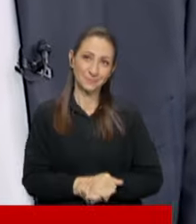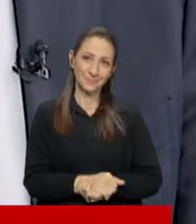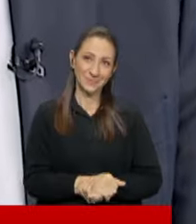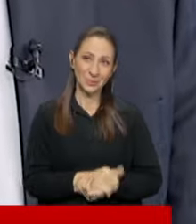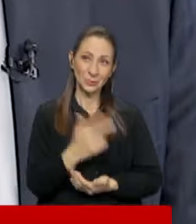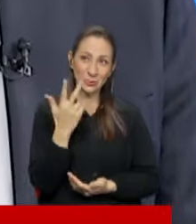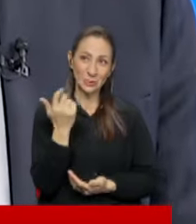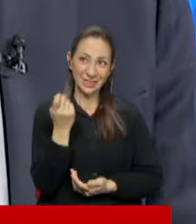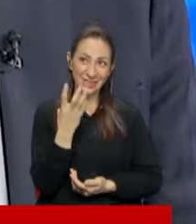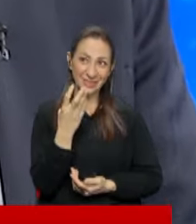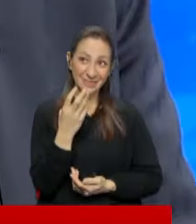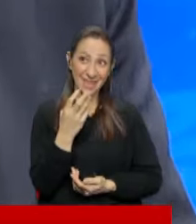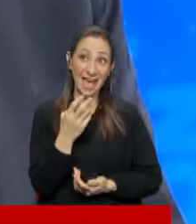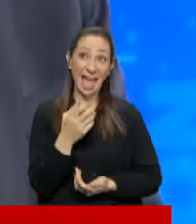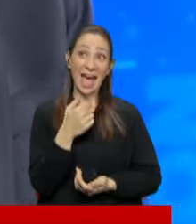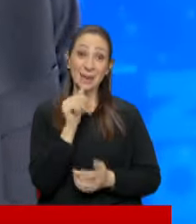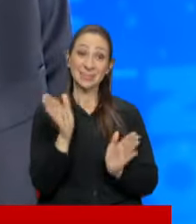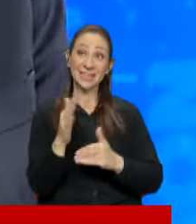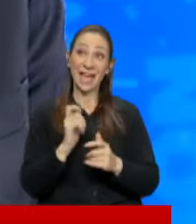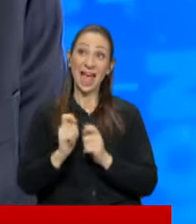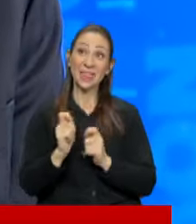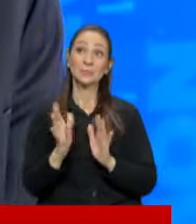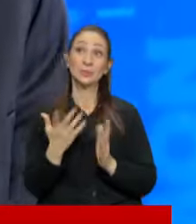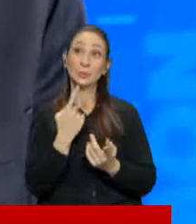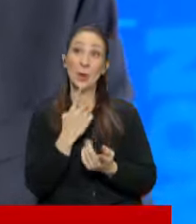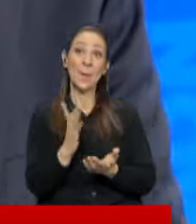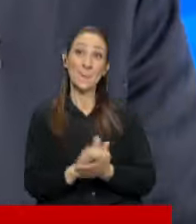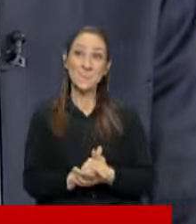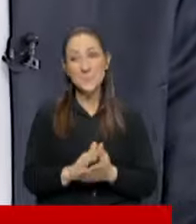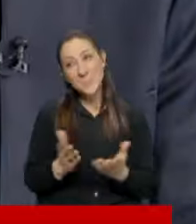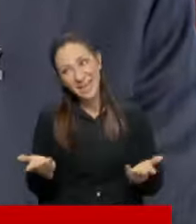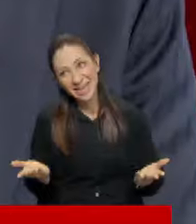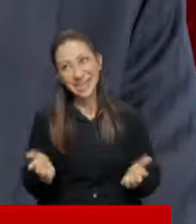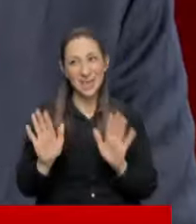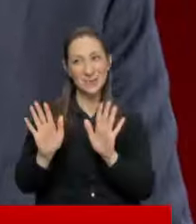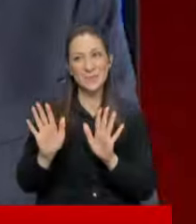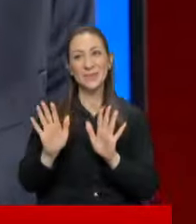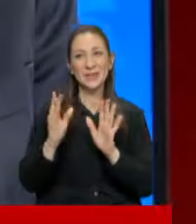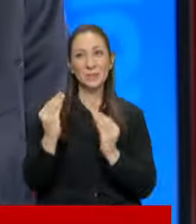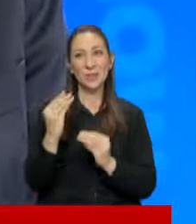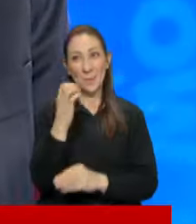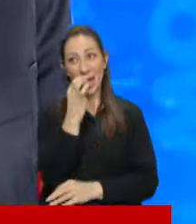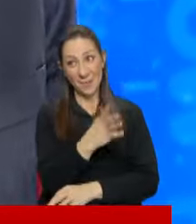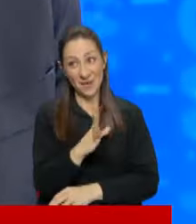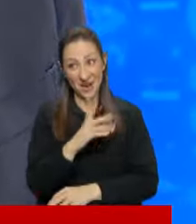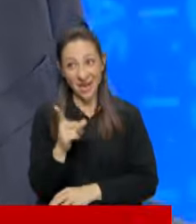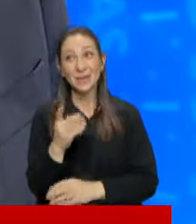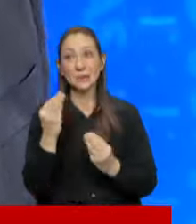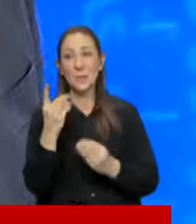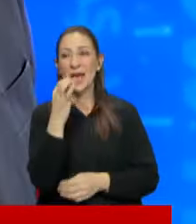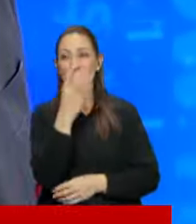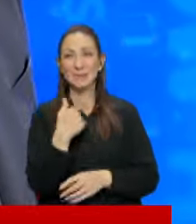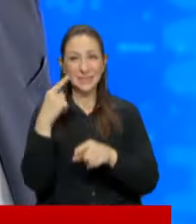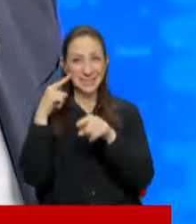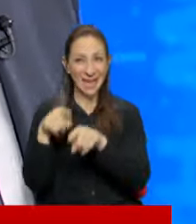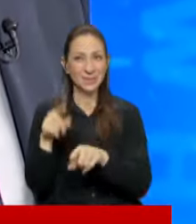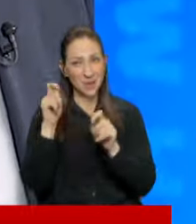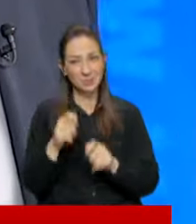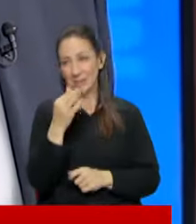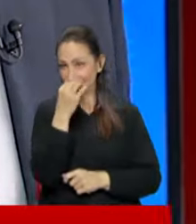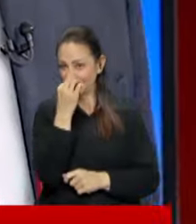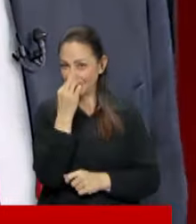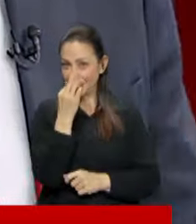3 hane? Abi şimdi sendikayla anlaşmadan bunu söyleyemem ki. Peki. Tamam. Yani. Ama güzel bir haber vereceksiniz. Güzel biz de bir bunun takibini tabii, gayet,